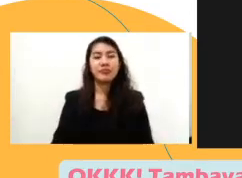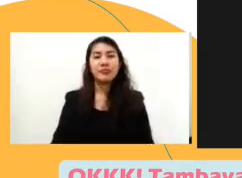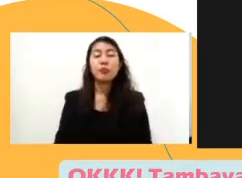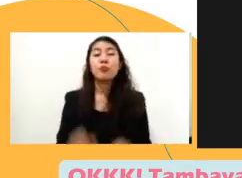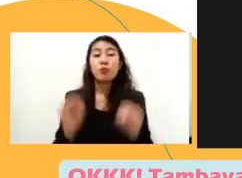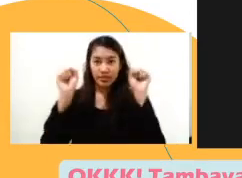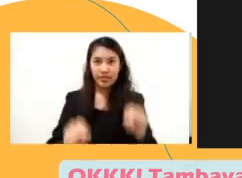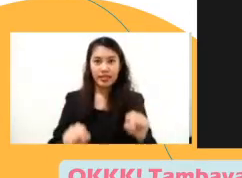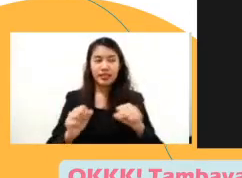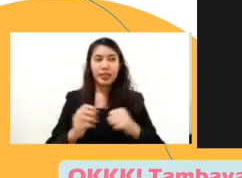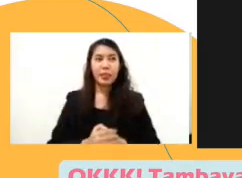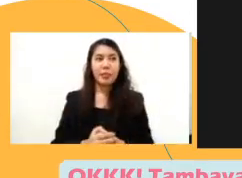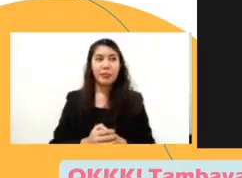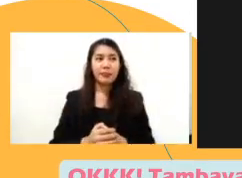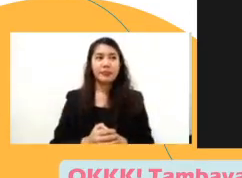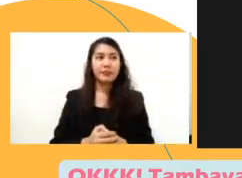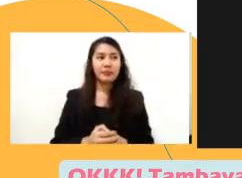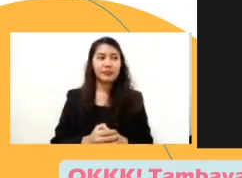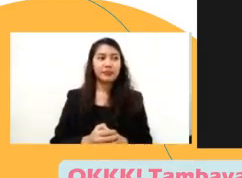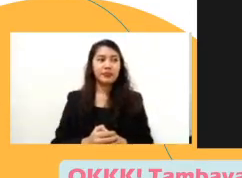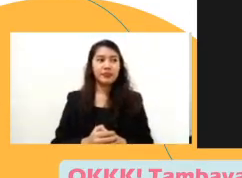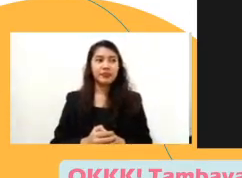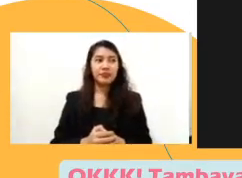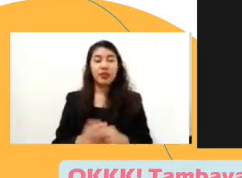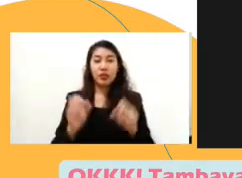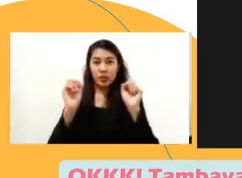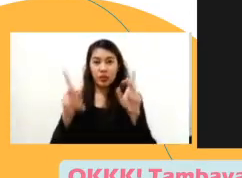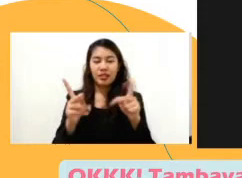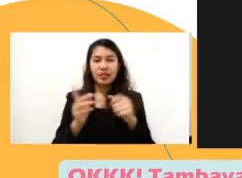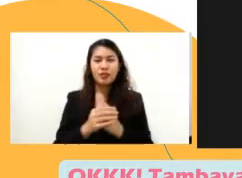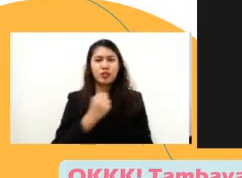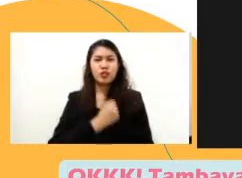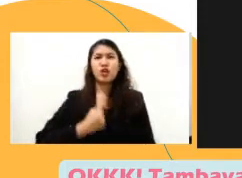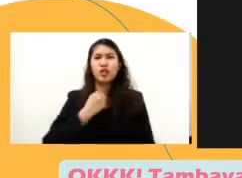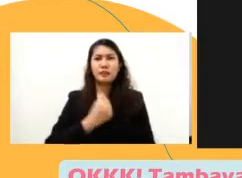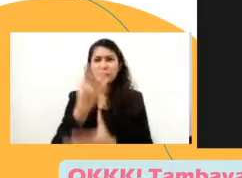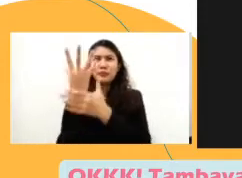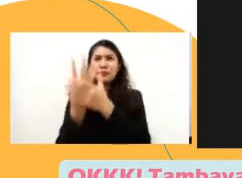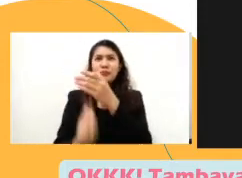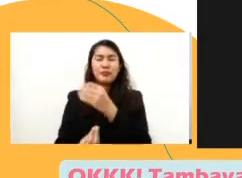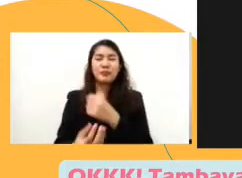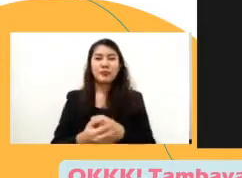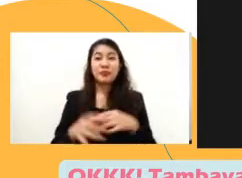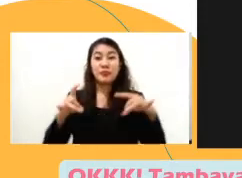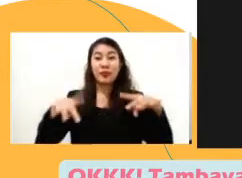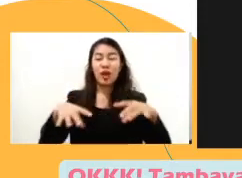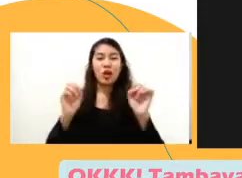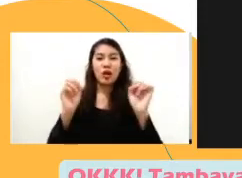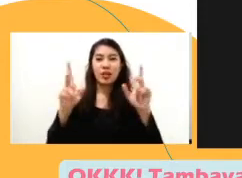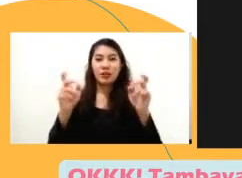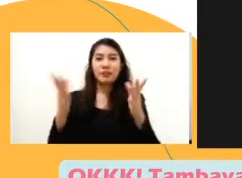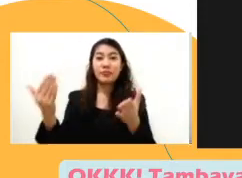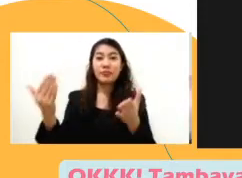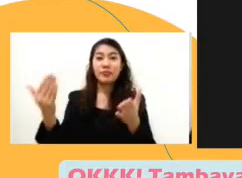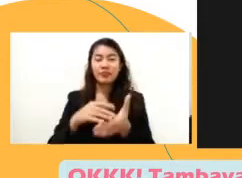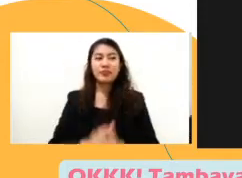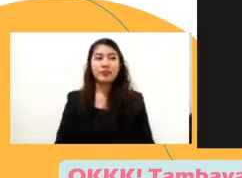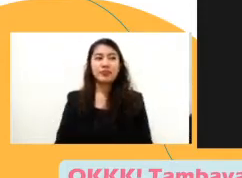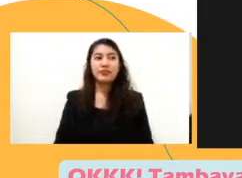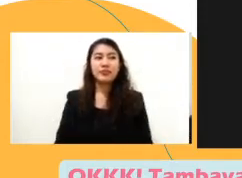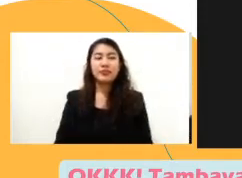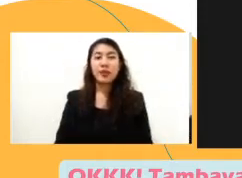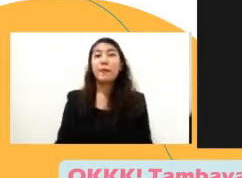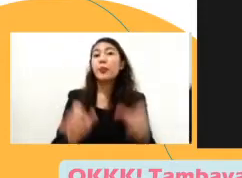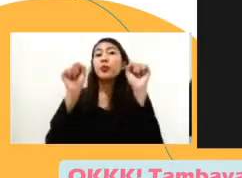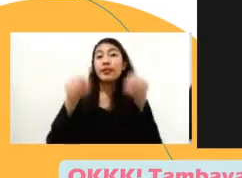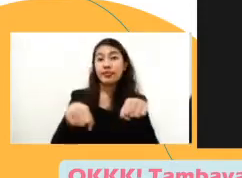ayun. So, nawala tayo. Ayan, okay. Nawala kami. Nagulat ako. Ayan. Again, so as I was saying, pwedeng